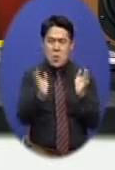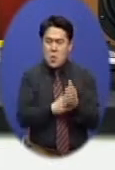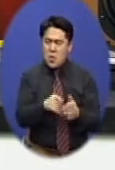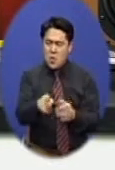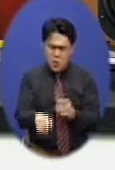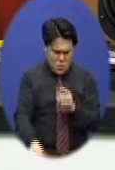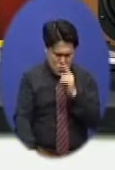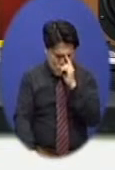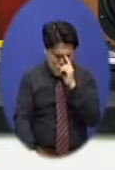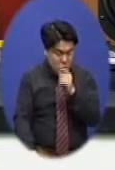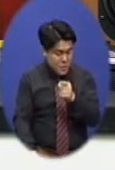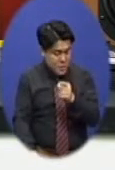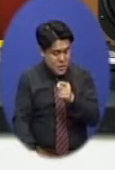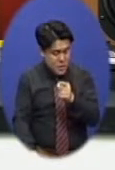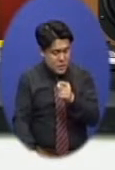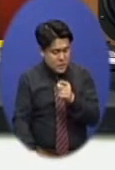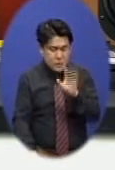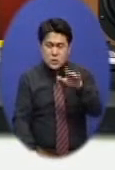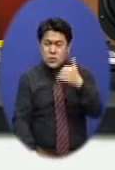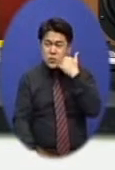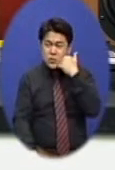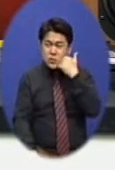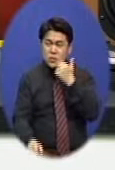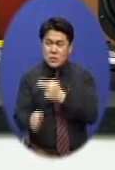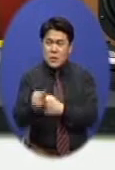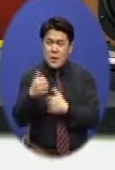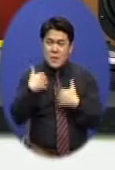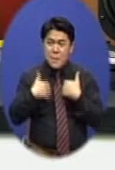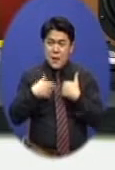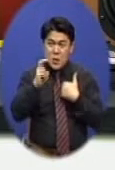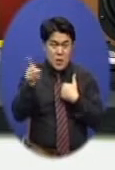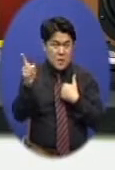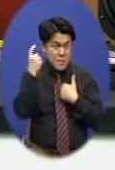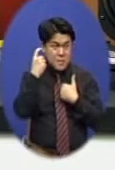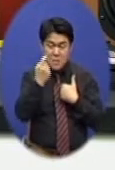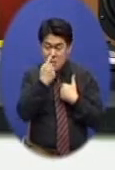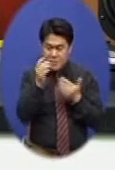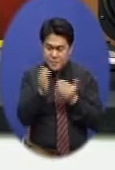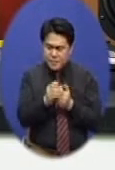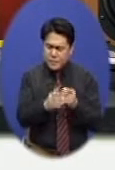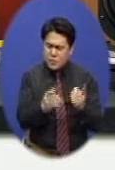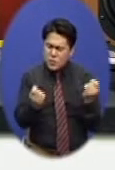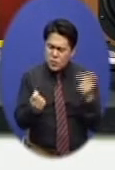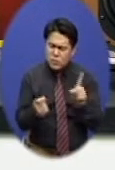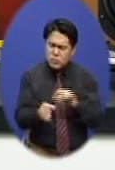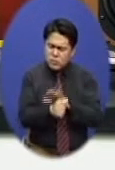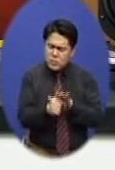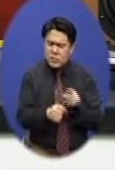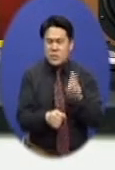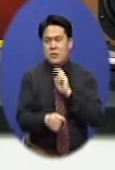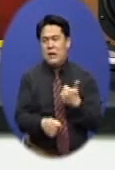뭐야. 그 한명지 선생님의 반가 반가 하고 그거 배웠는데 아 또 이 무슨 사랑이 또 이거